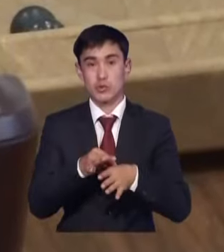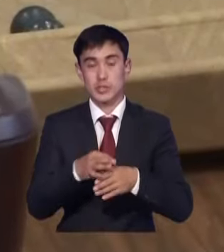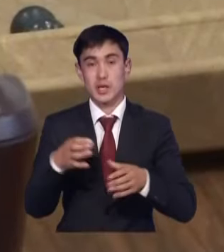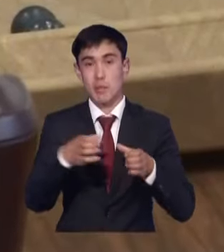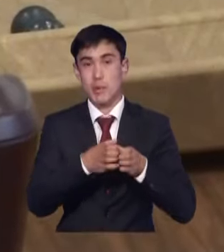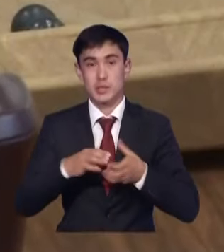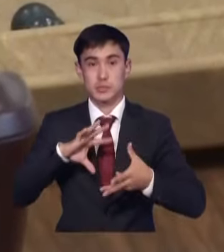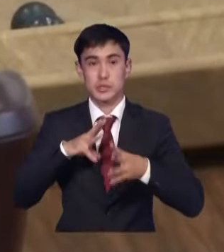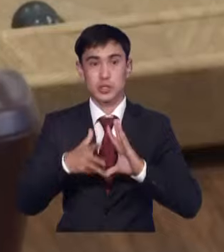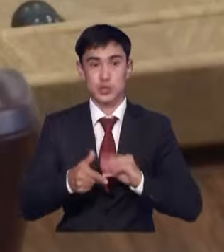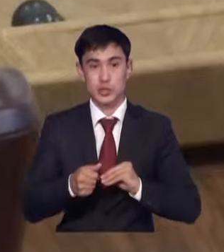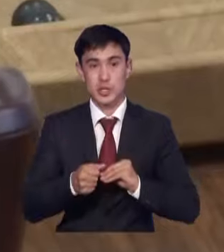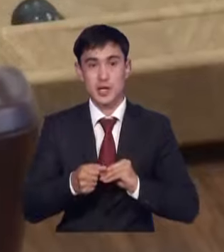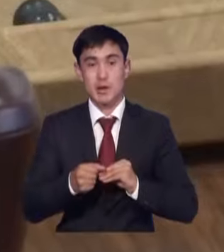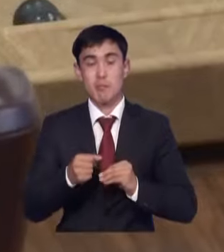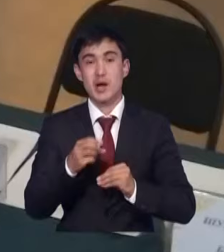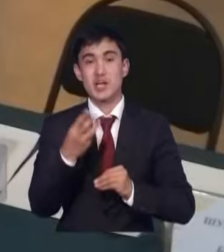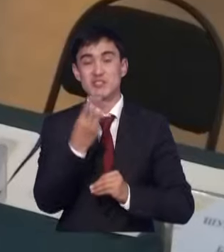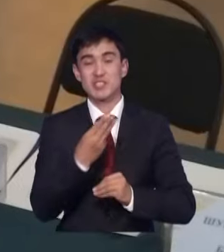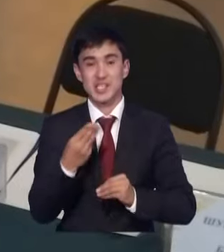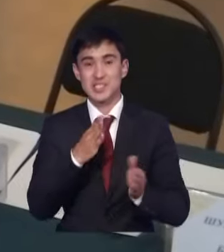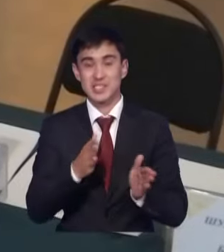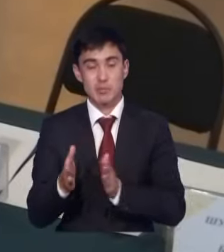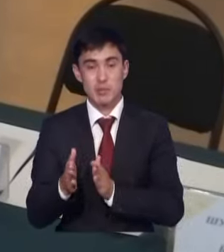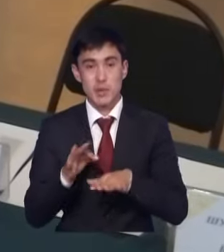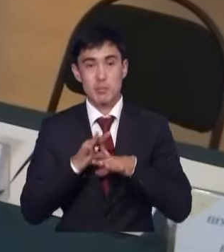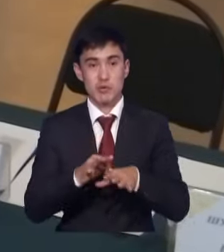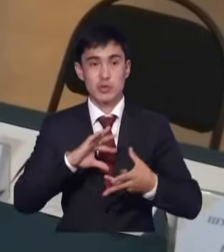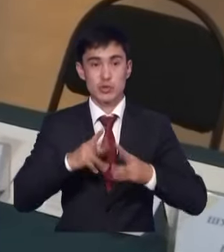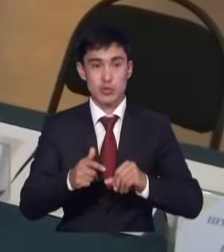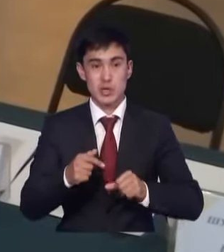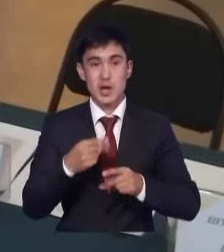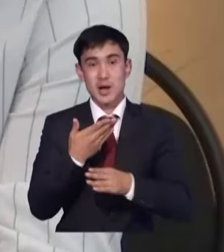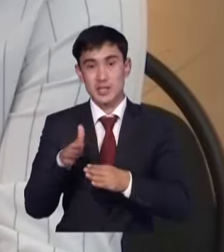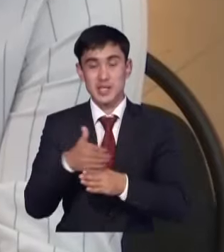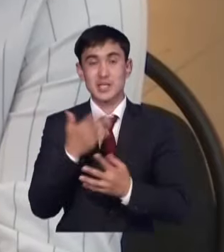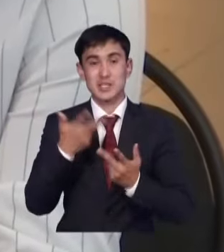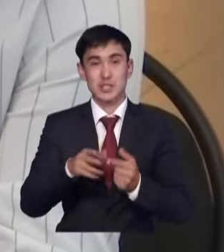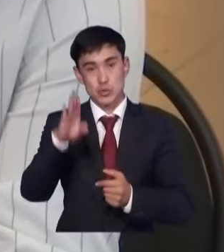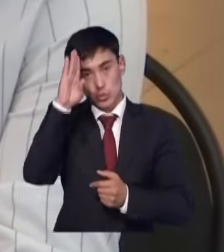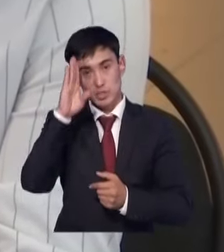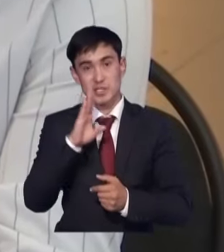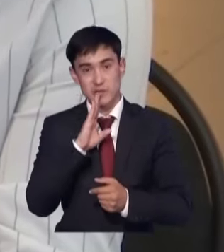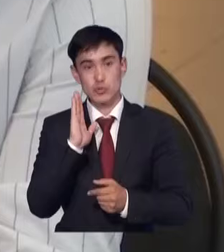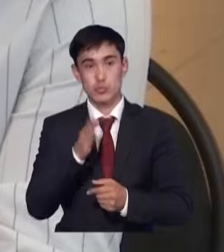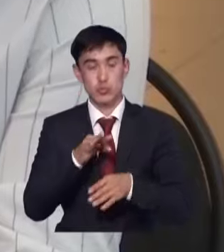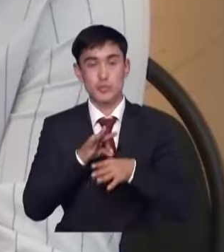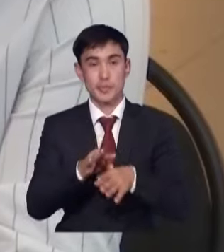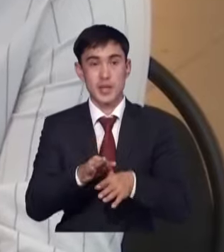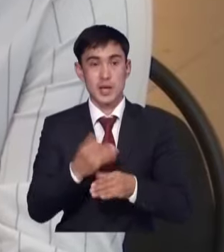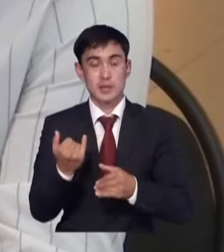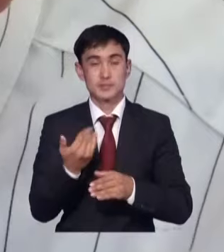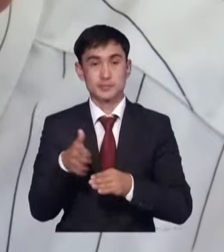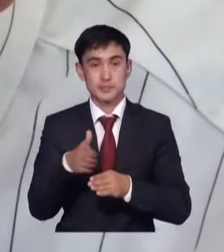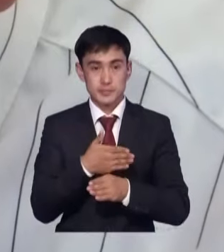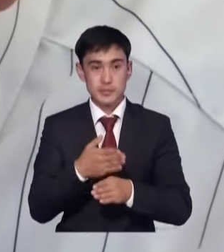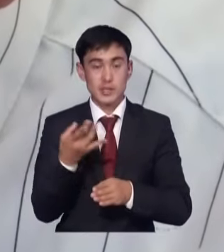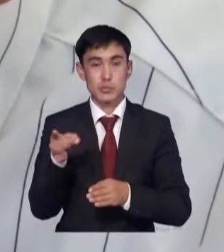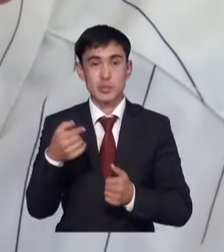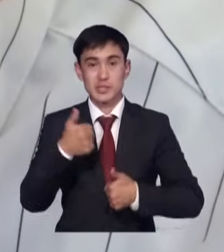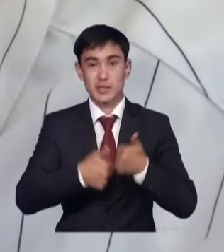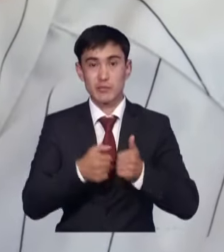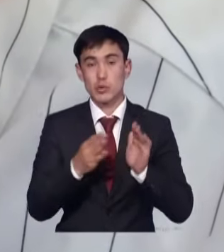лично-командном зачете по швейцарской системе. Причем итоги турнира будут проводиться раздельно среди юношей и девушек. Напомним, что республиканское